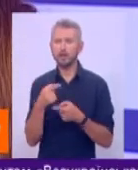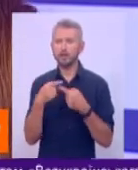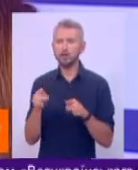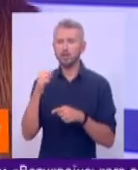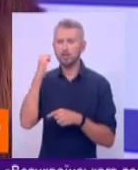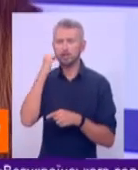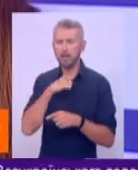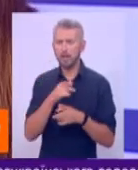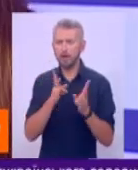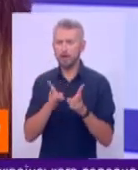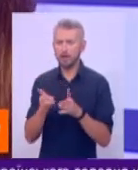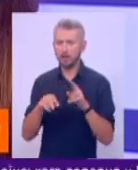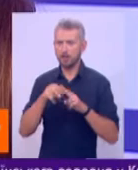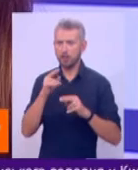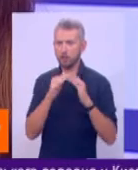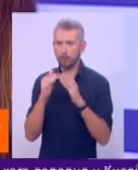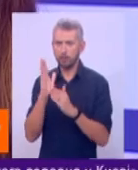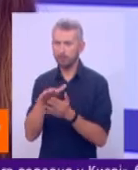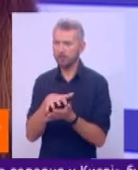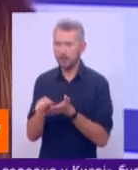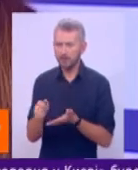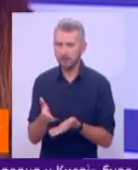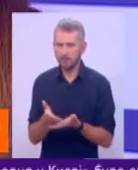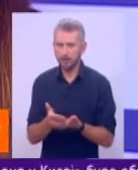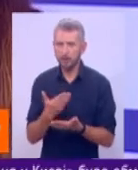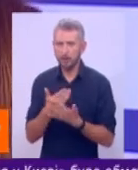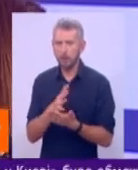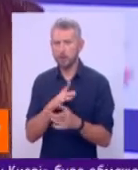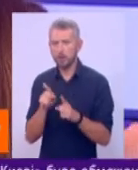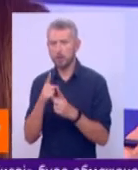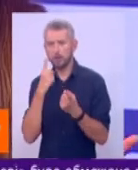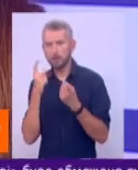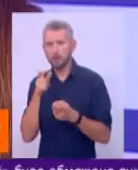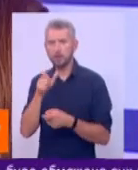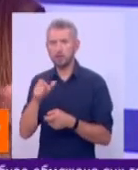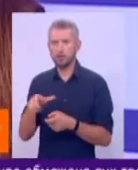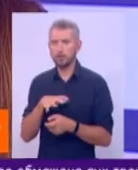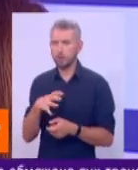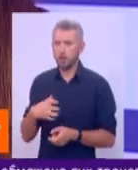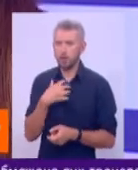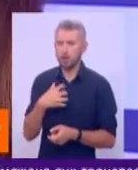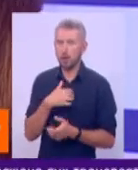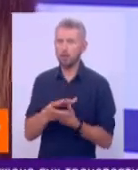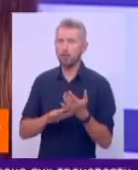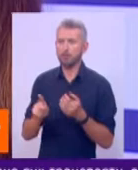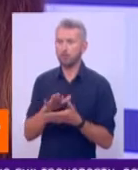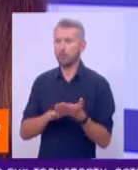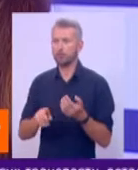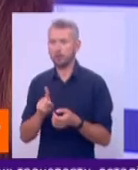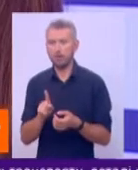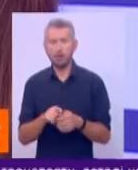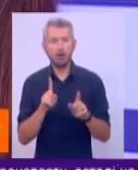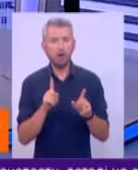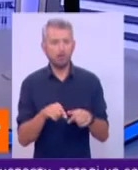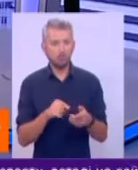старі аварійні забудови, вони будуть знесені. От була така інформація, люди були перелякані, а що далі, що далі. Навіть квартали